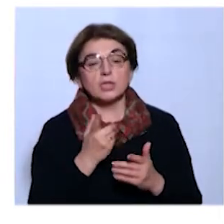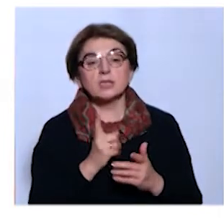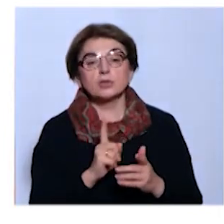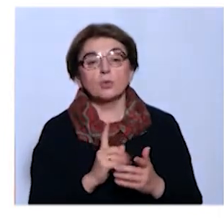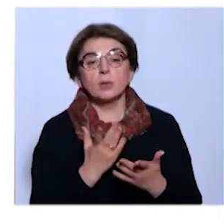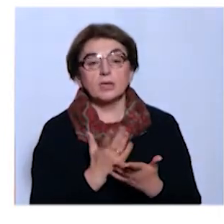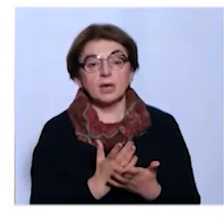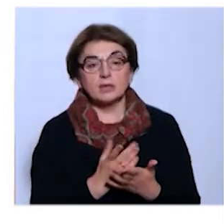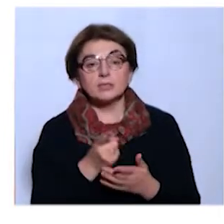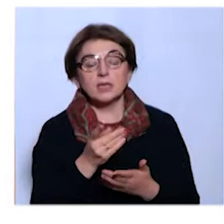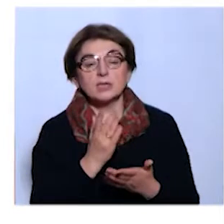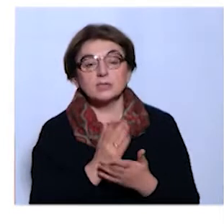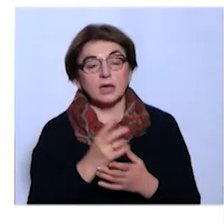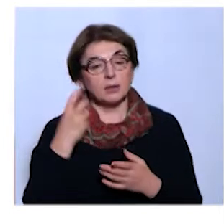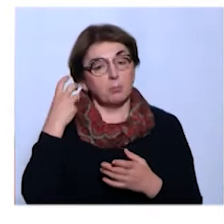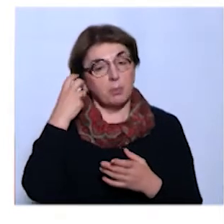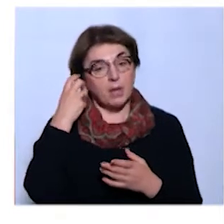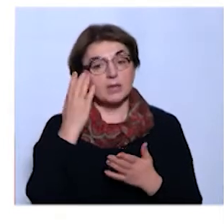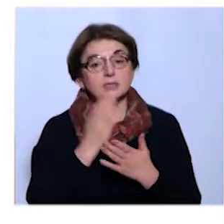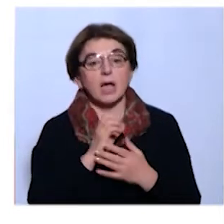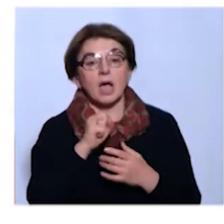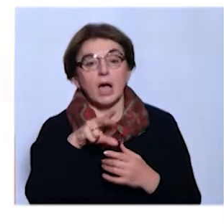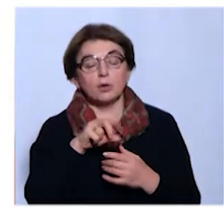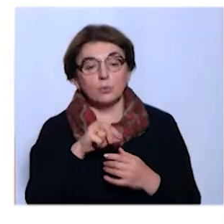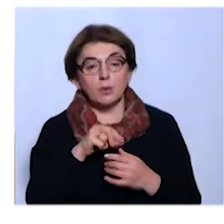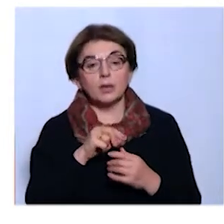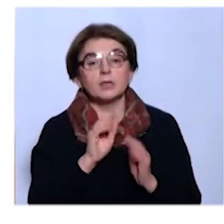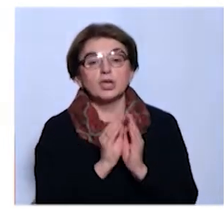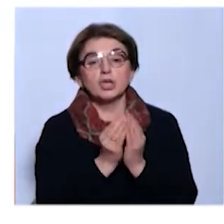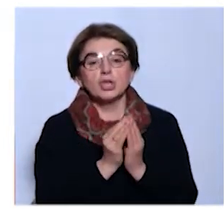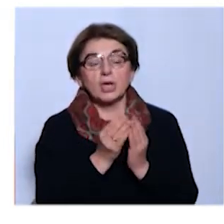არის ბალი, ალუბალი, ჭერამი,